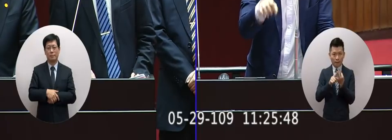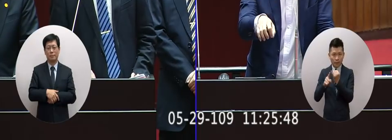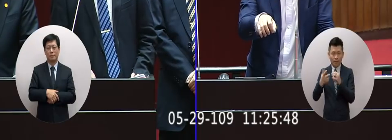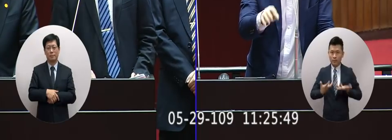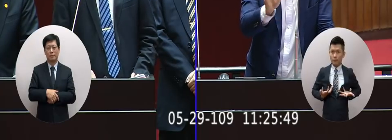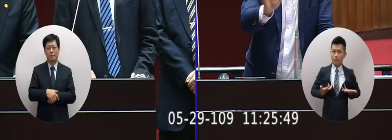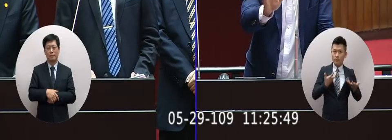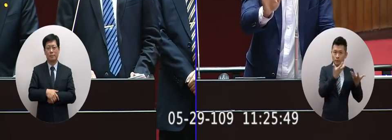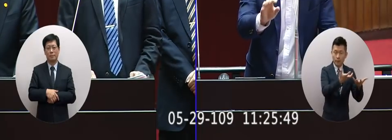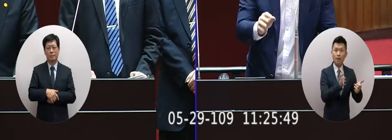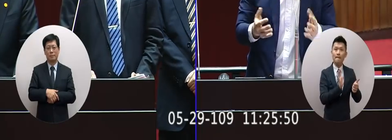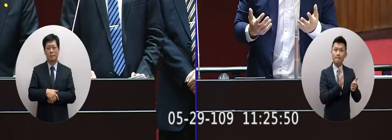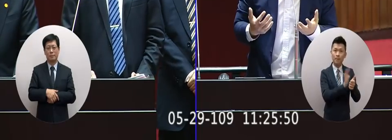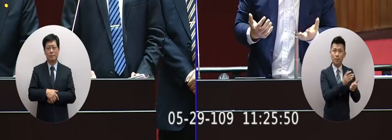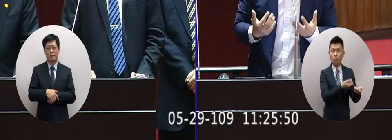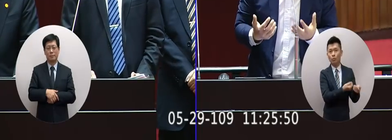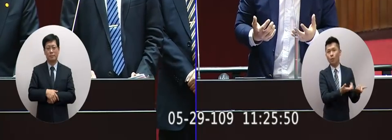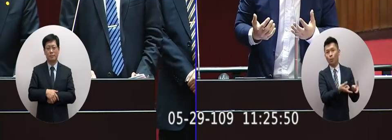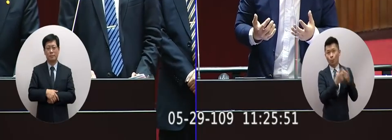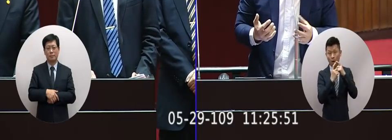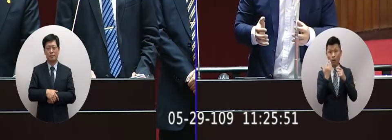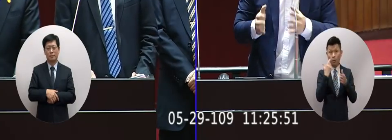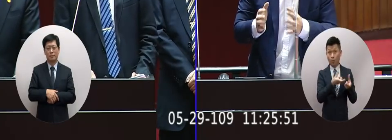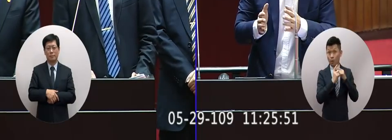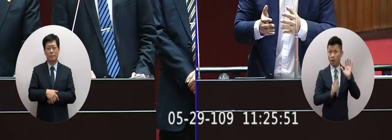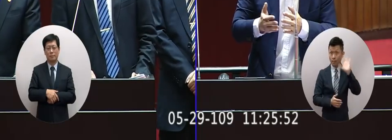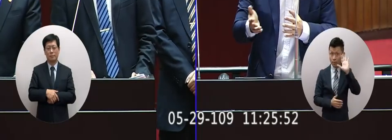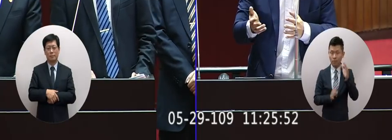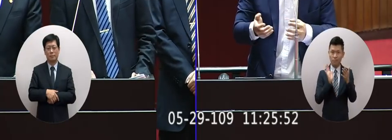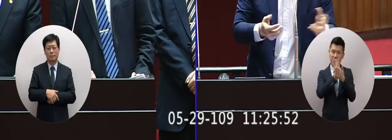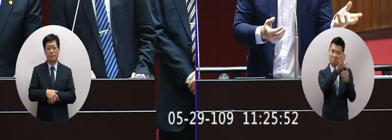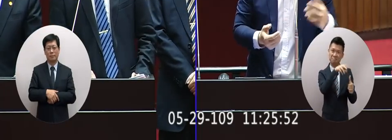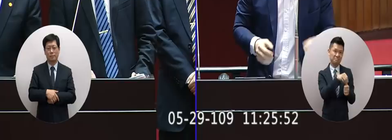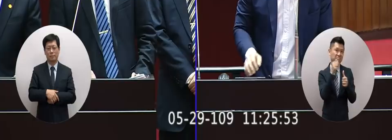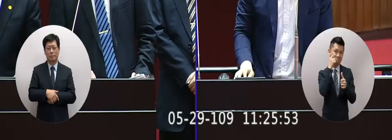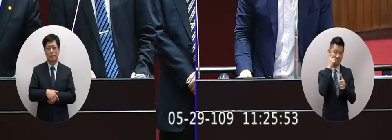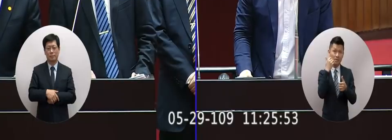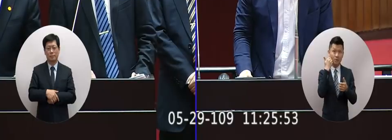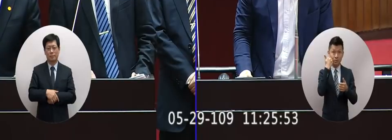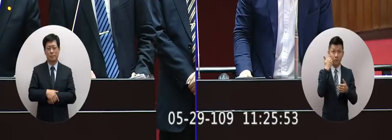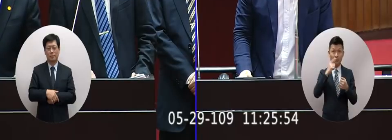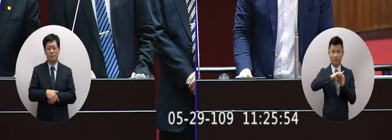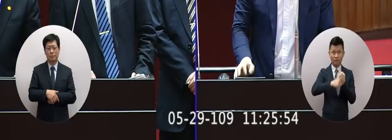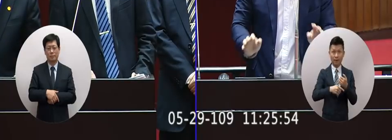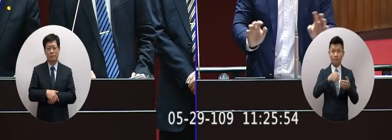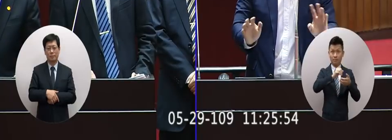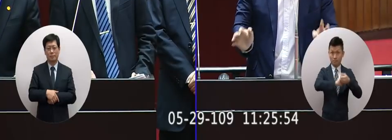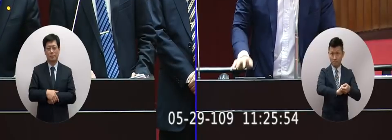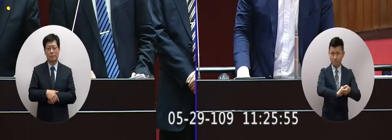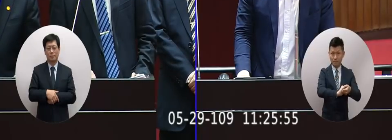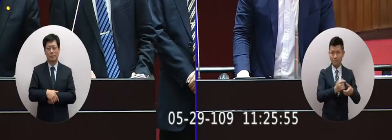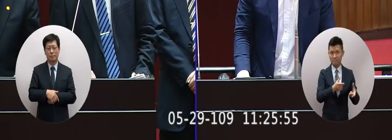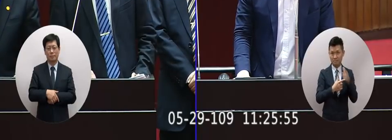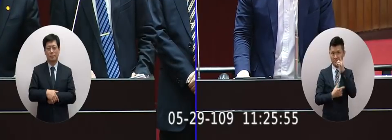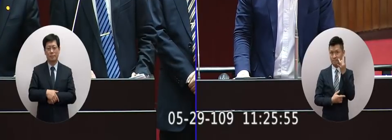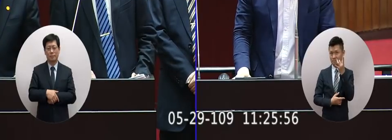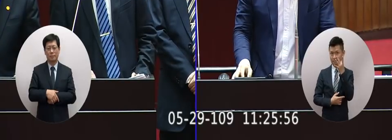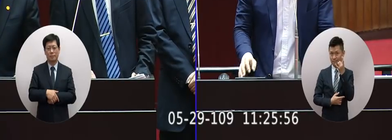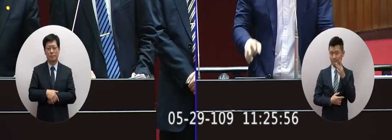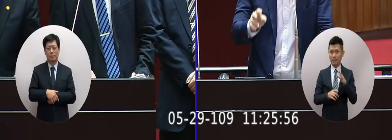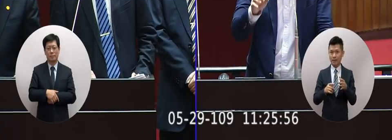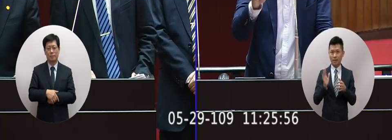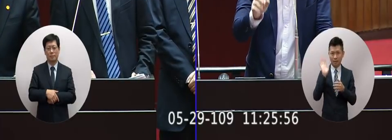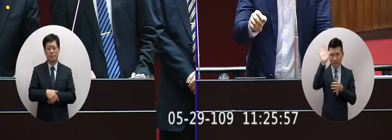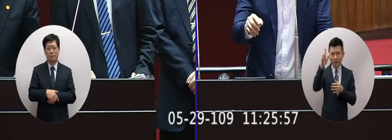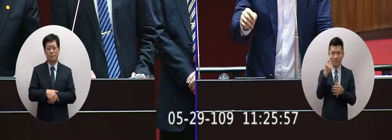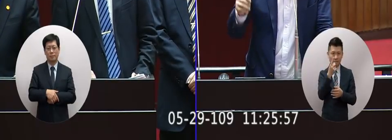互恁会当回来。啊，恁阁无回来，实在是咱嘛救袂着啊，因为未来有可能一刀切落，遐个人就无法度回来啊。侪有可能国际因素，咱即摆阁